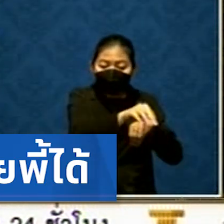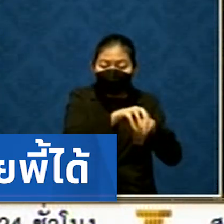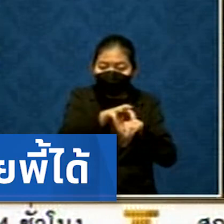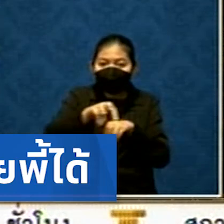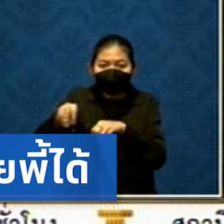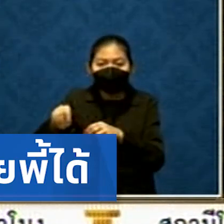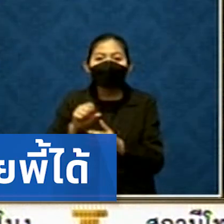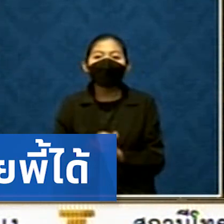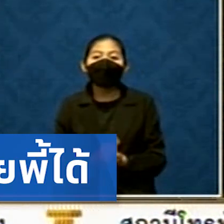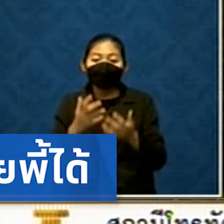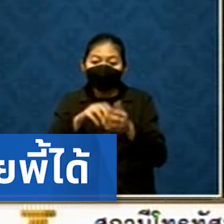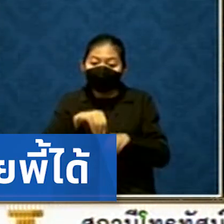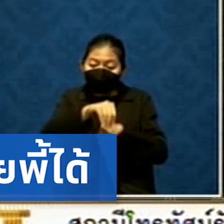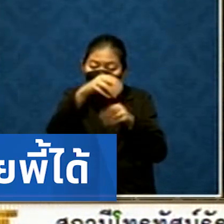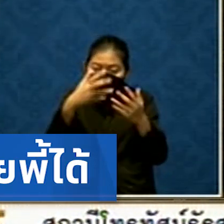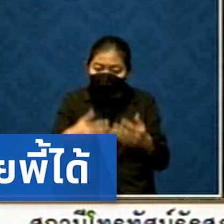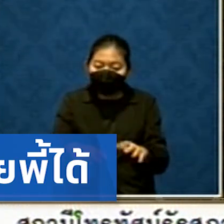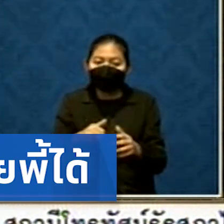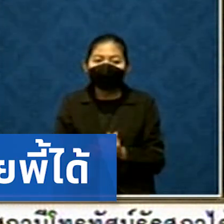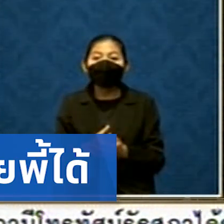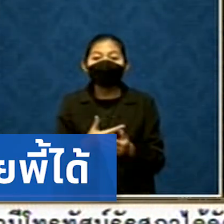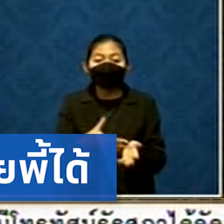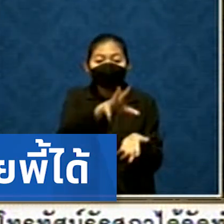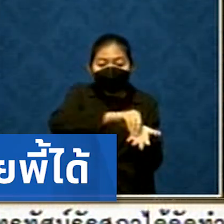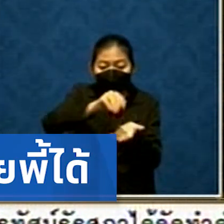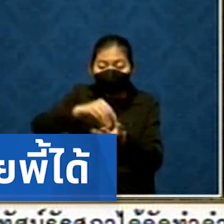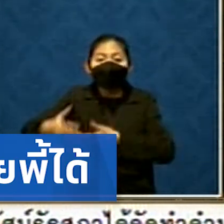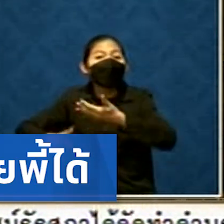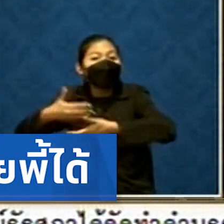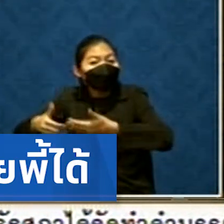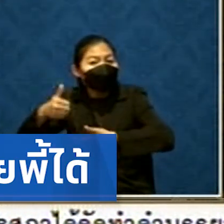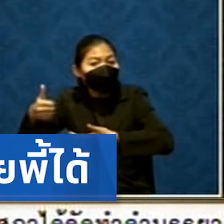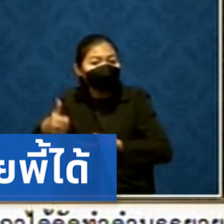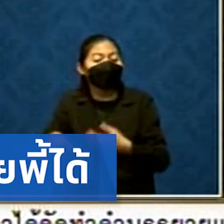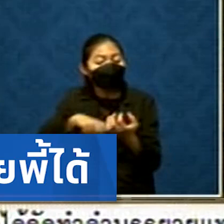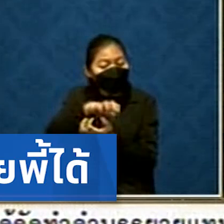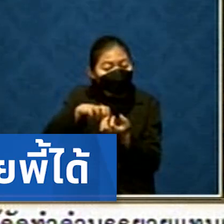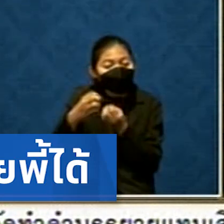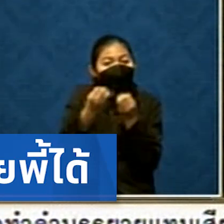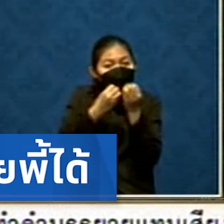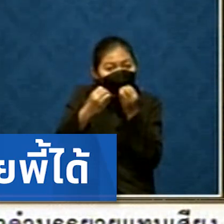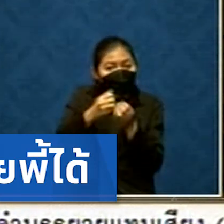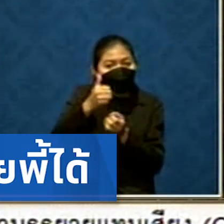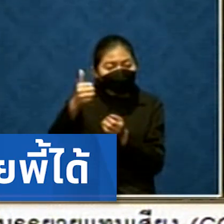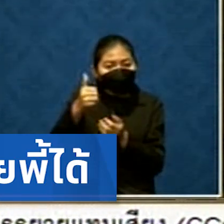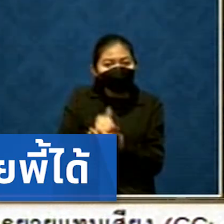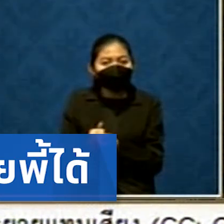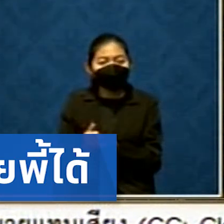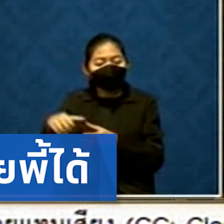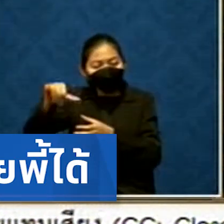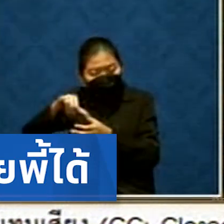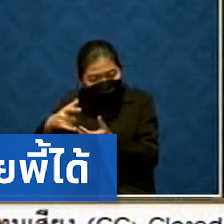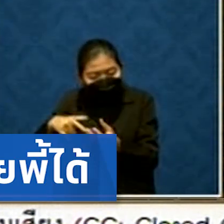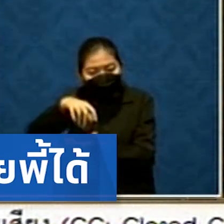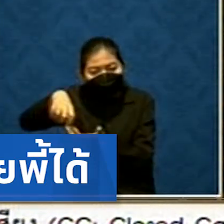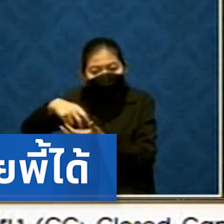เมื่อปลูกแล้วก็สามารถนำไปขายได้นำไปผสมอาหารได้นำไปเป็นเครื่องปรุงอาหาร